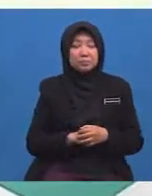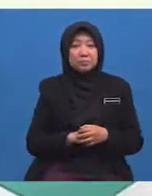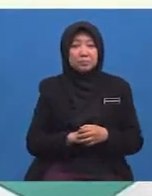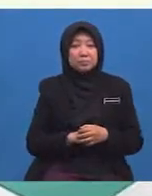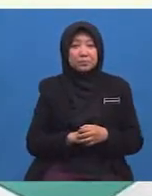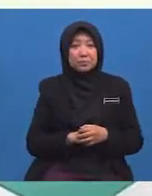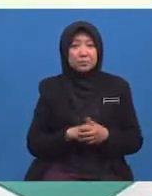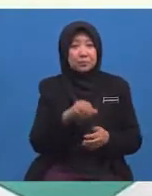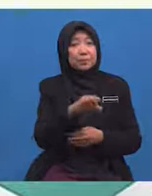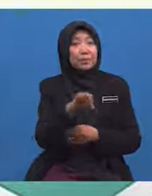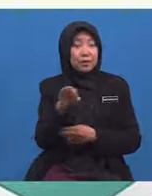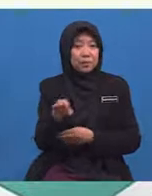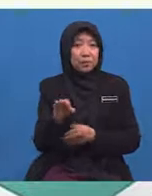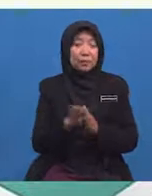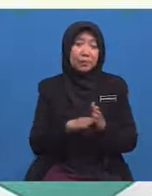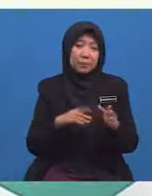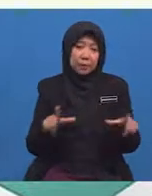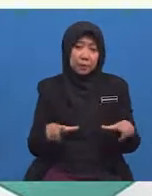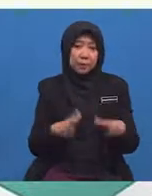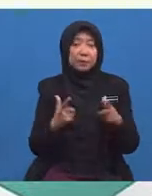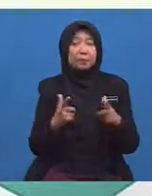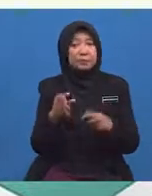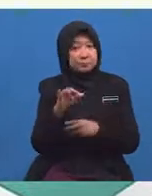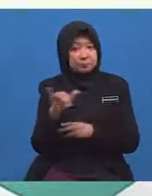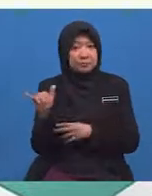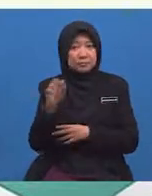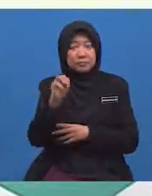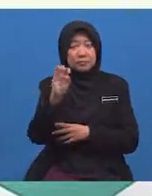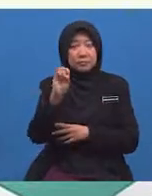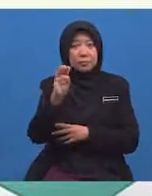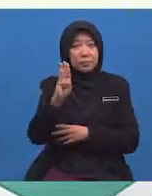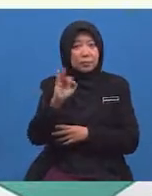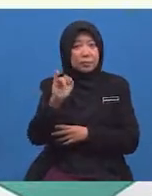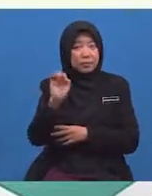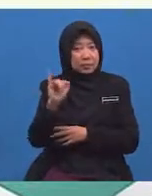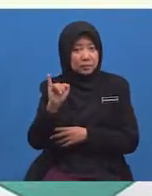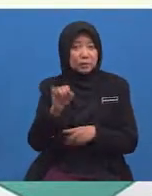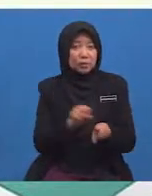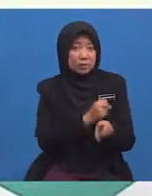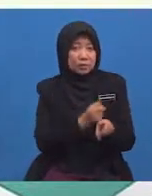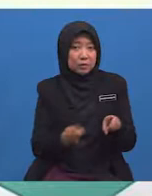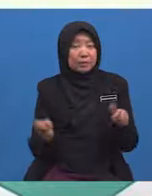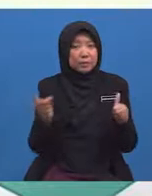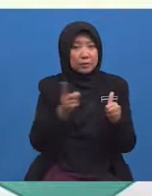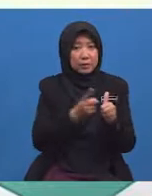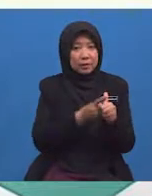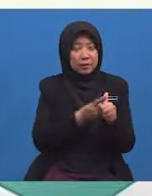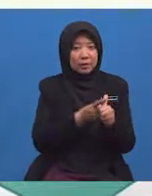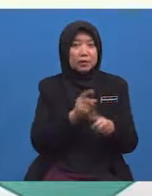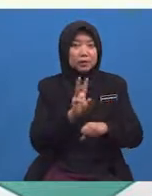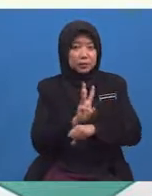Antara faktor-faktor berlakunya mobiliti sosial, yang pertama, faktor